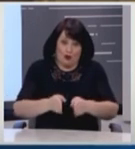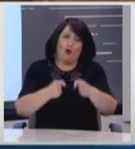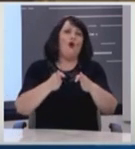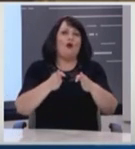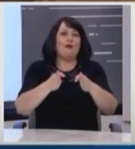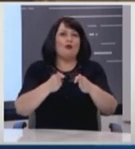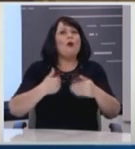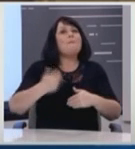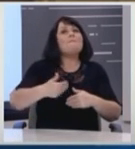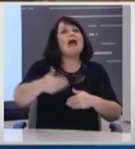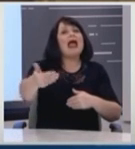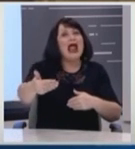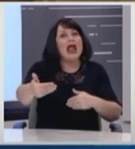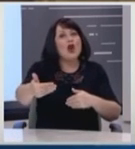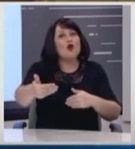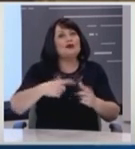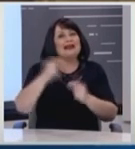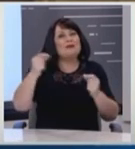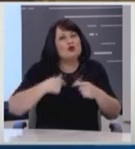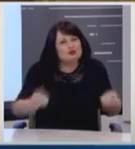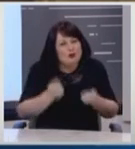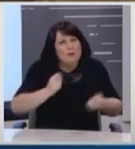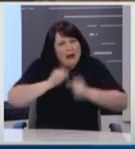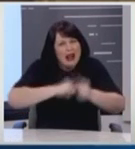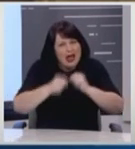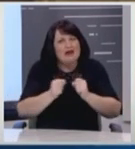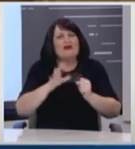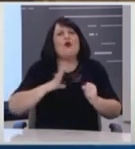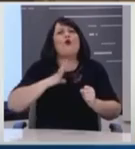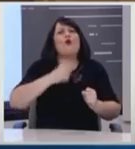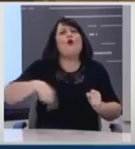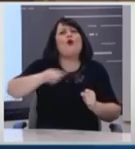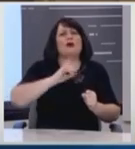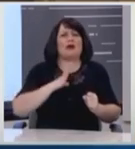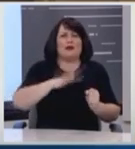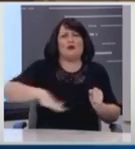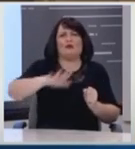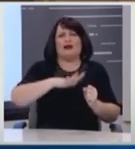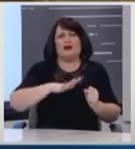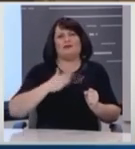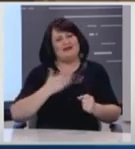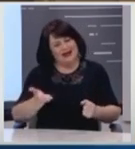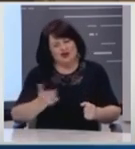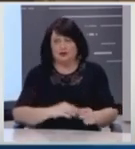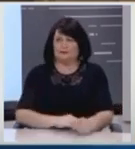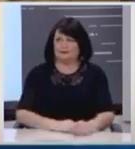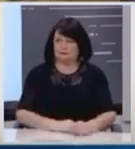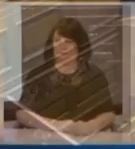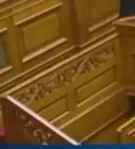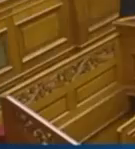δίνει προοπτική στην πάλη του κυπριακού λαού, όλων των λαών της ευρύτερης περιοχής μας. Σας ευχαριστώ.